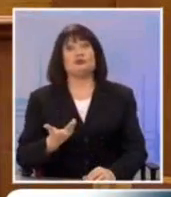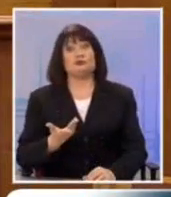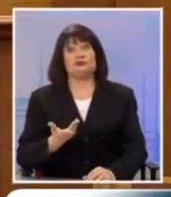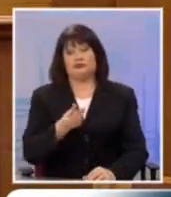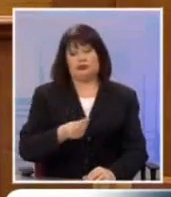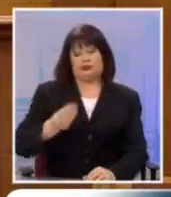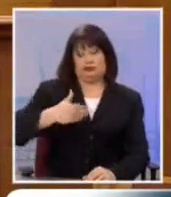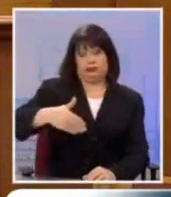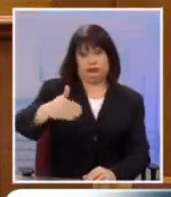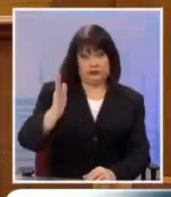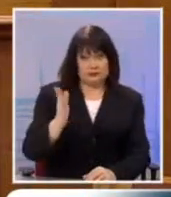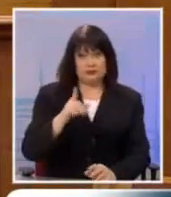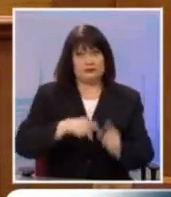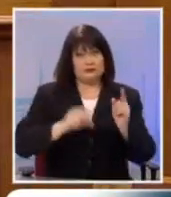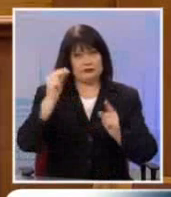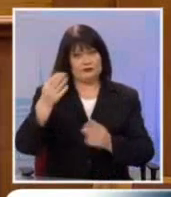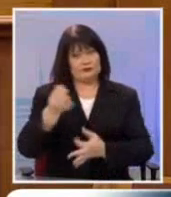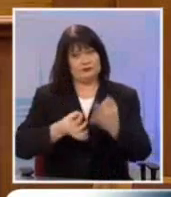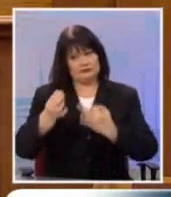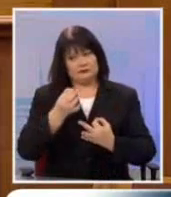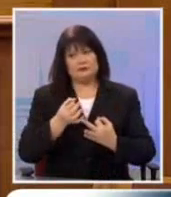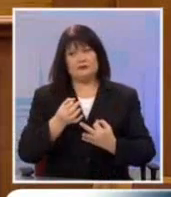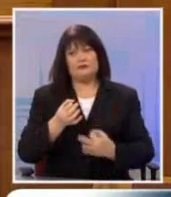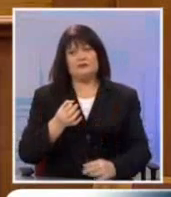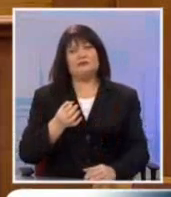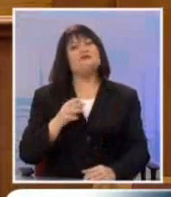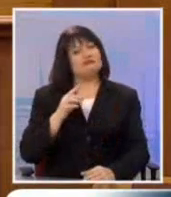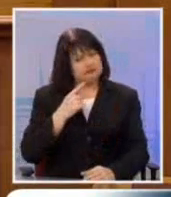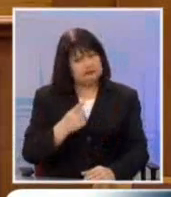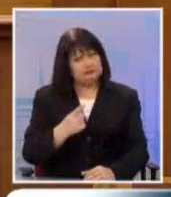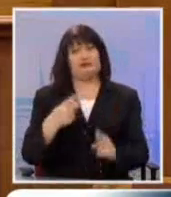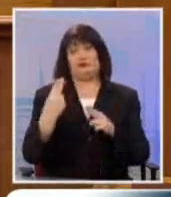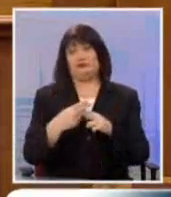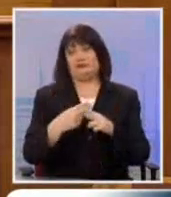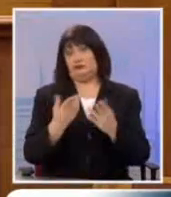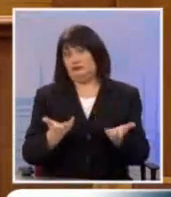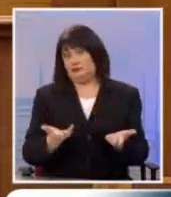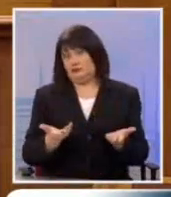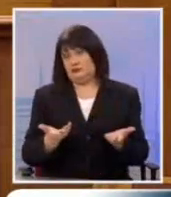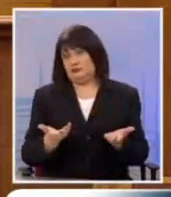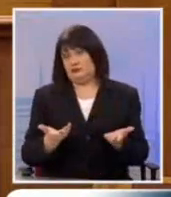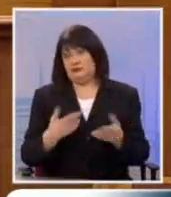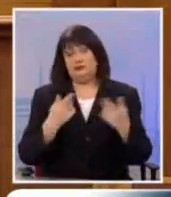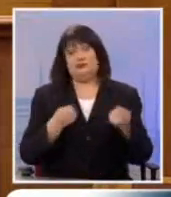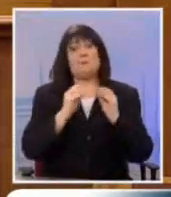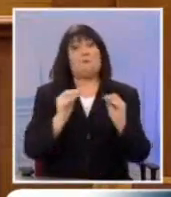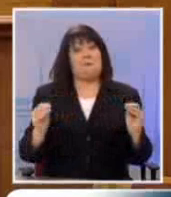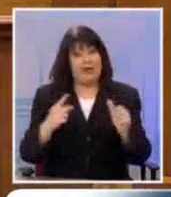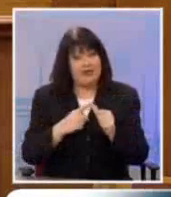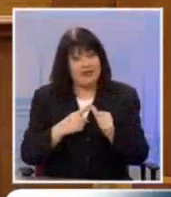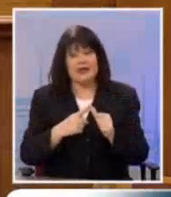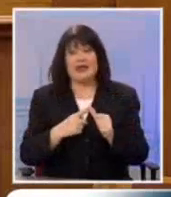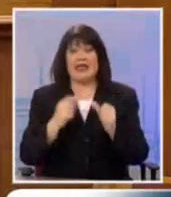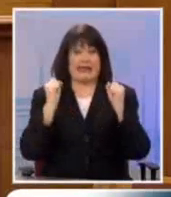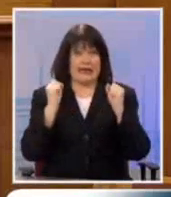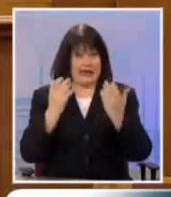τους αριθμούς. Άλλοι συνάδελφοι και συναδέλφισσες θα αναπτύξουν και το αξιακό κομμάτι για αυτό που κάνετε για την παιδεία και την